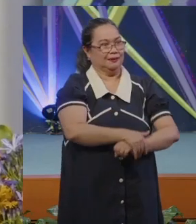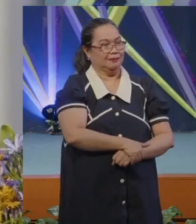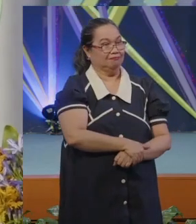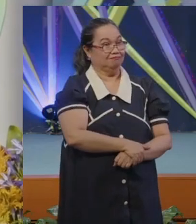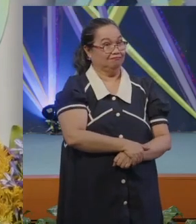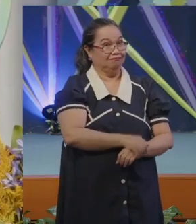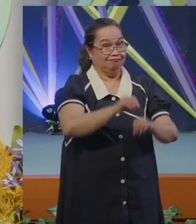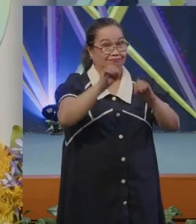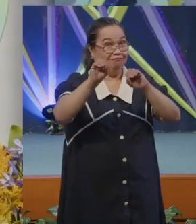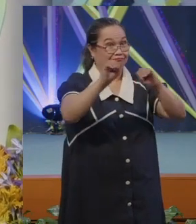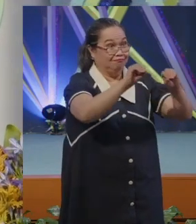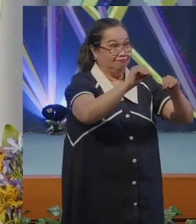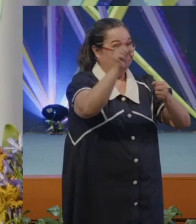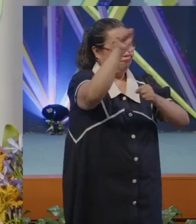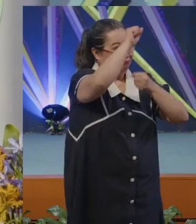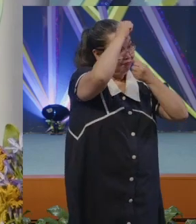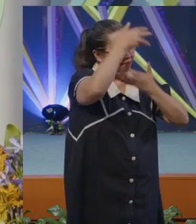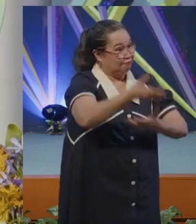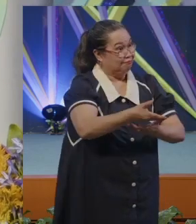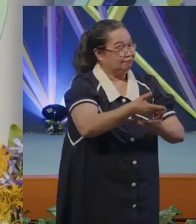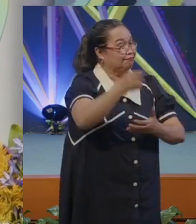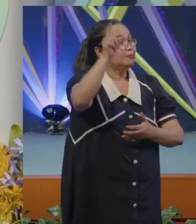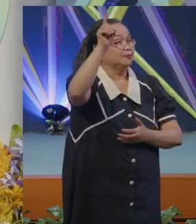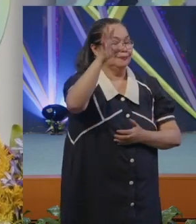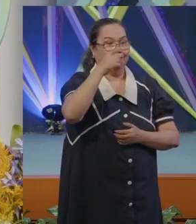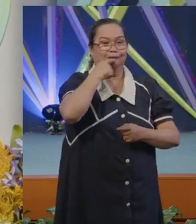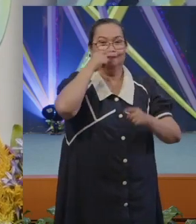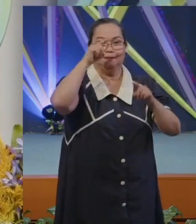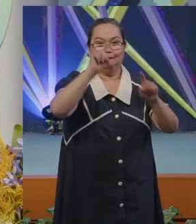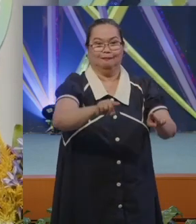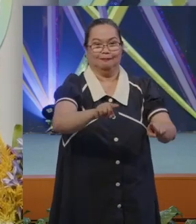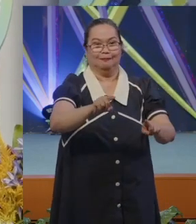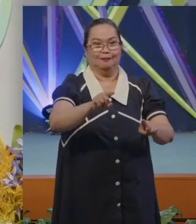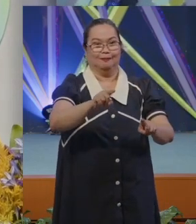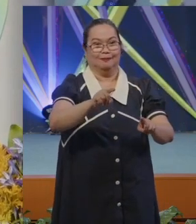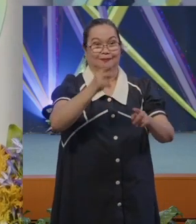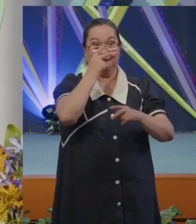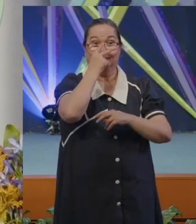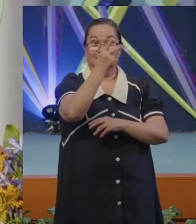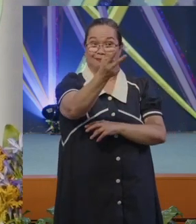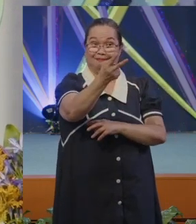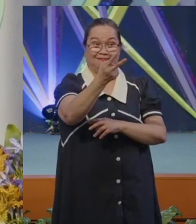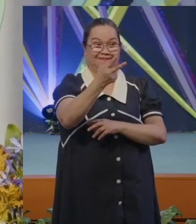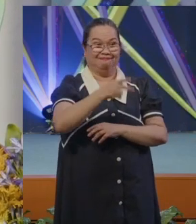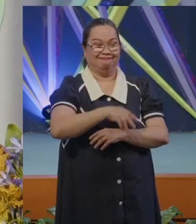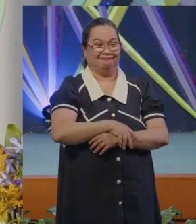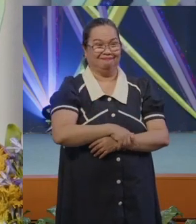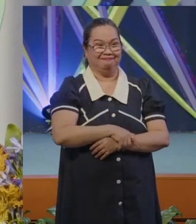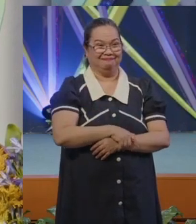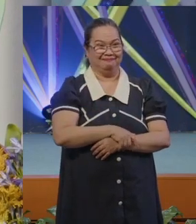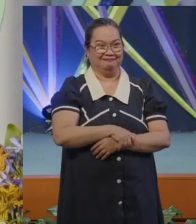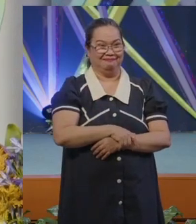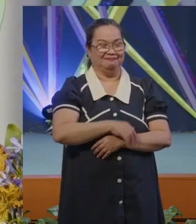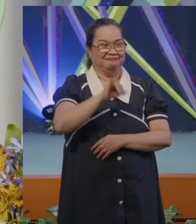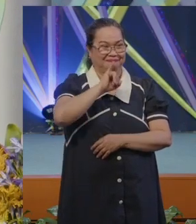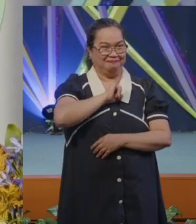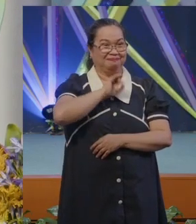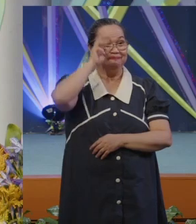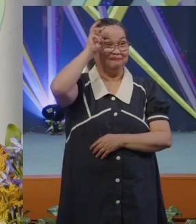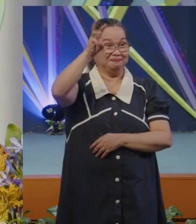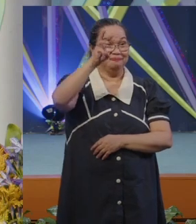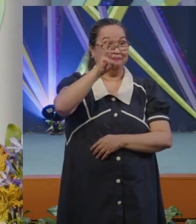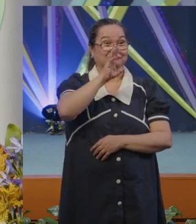Teach them to obey all that I have commanded you. And lo, ano sabi niya? I will